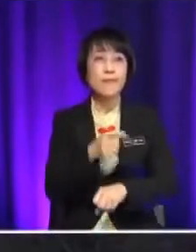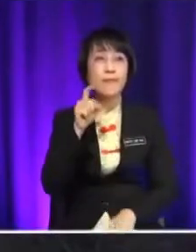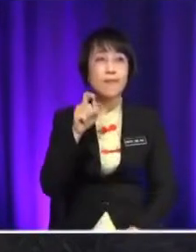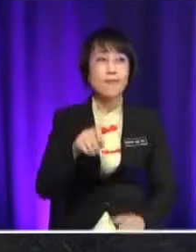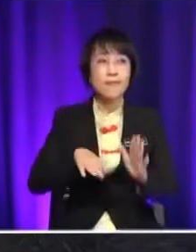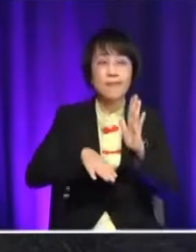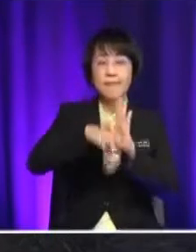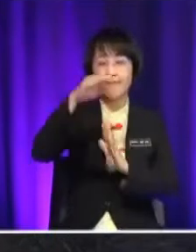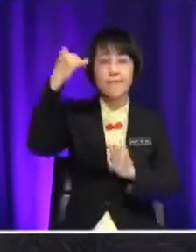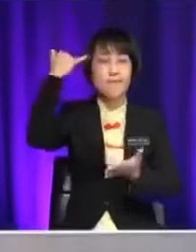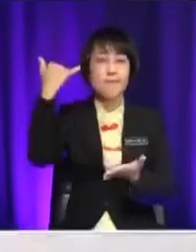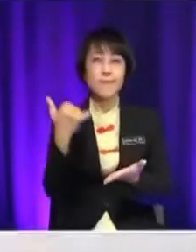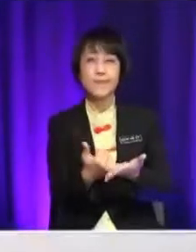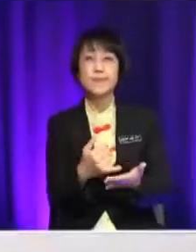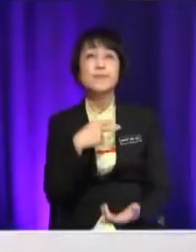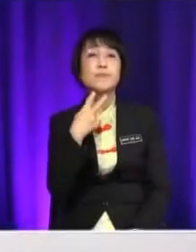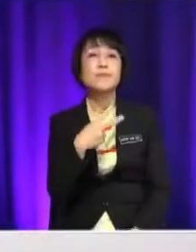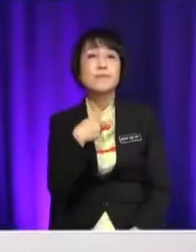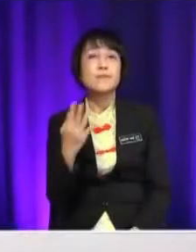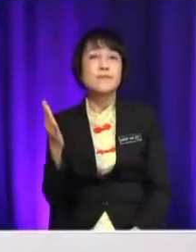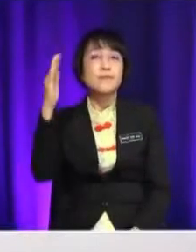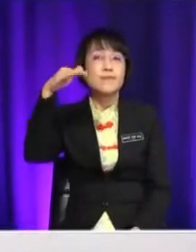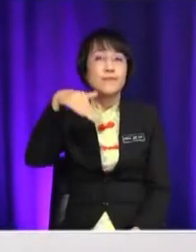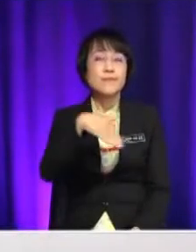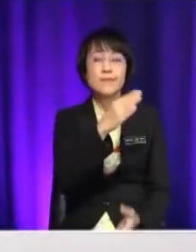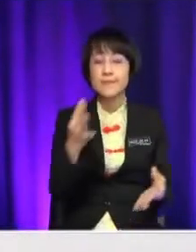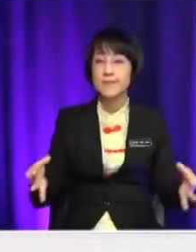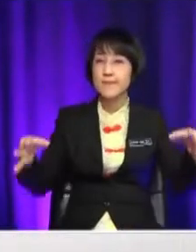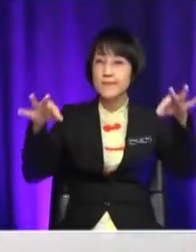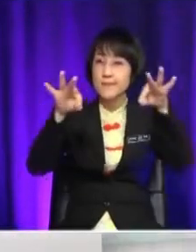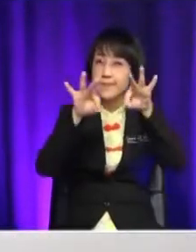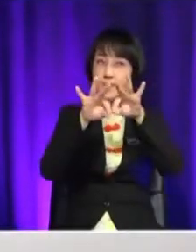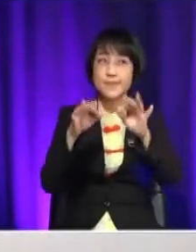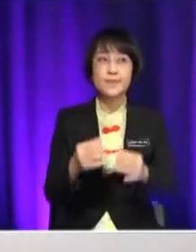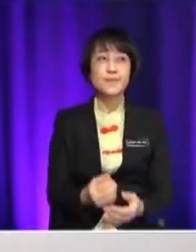Ya. Nada tu yang penting. Ya. Dan satu lagi, kita kena ada